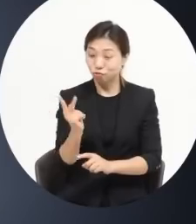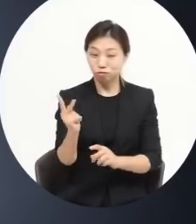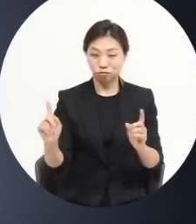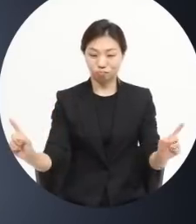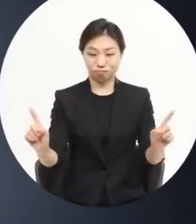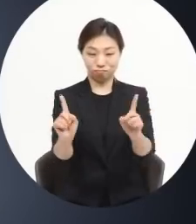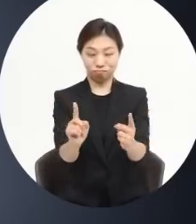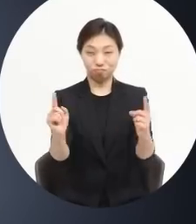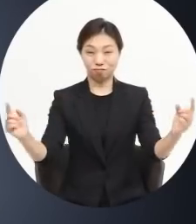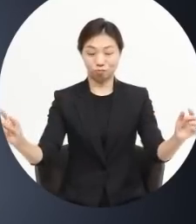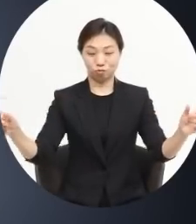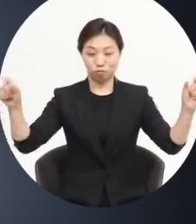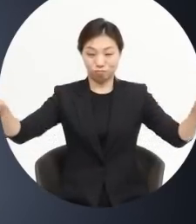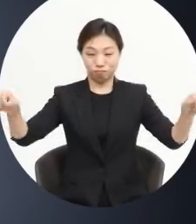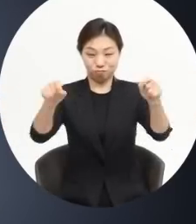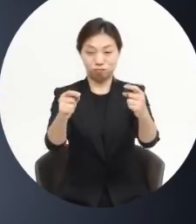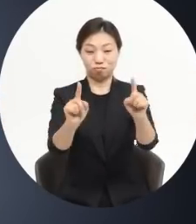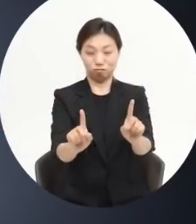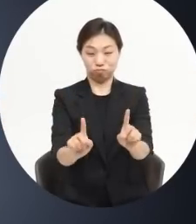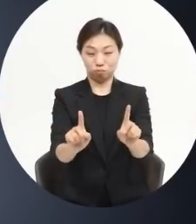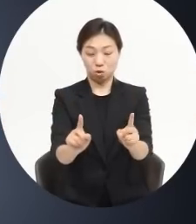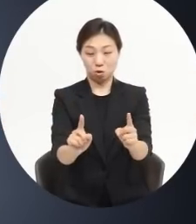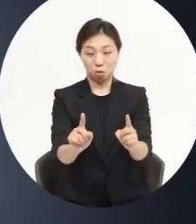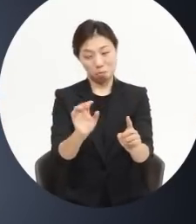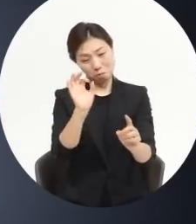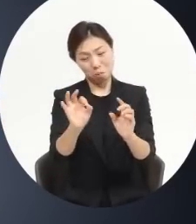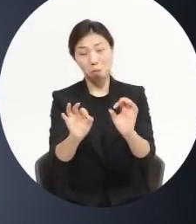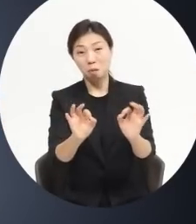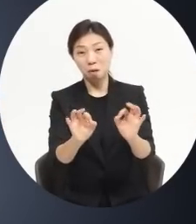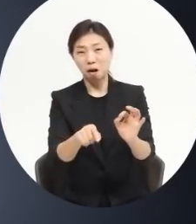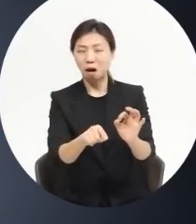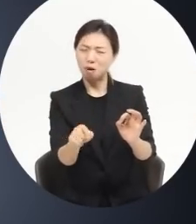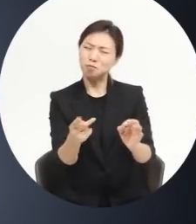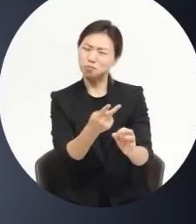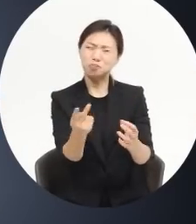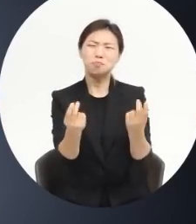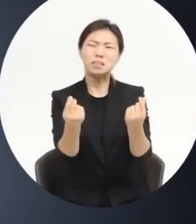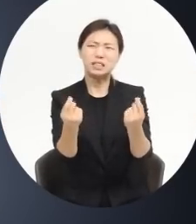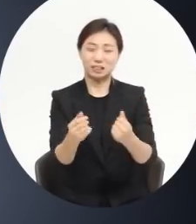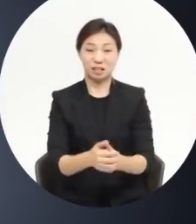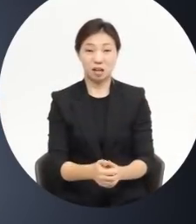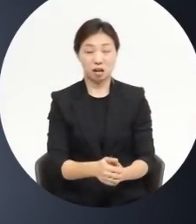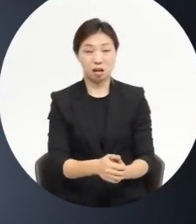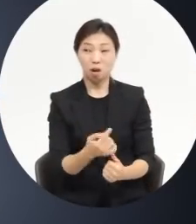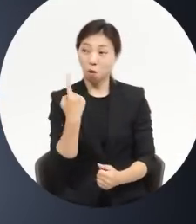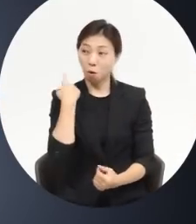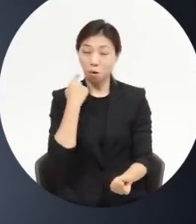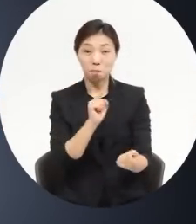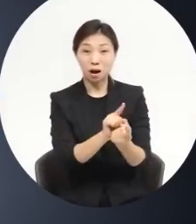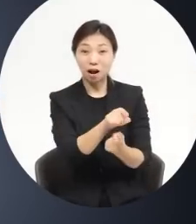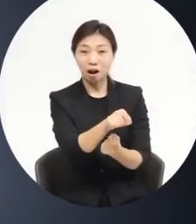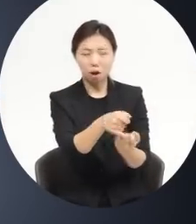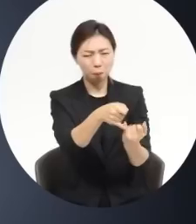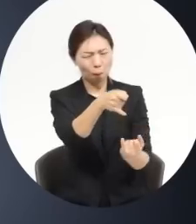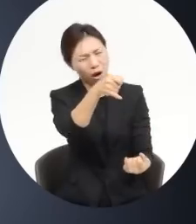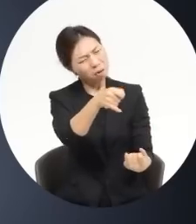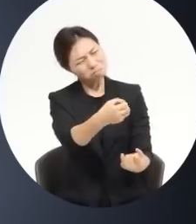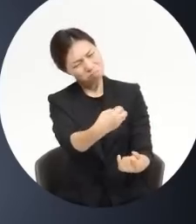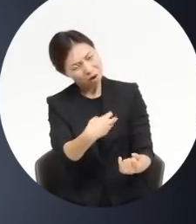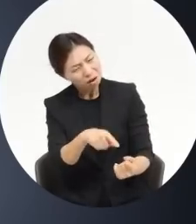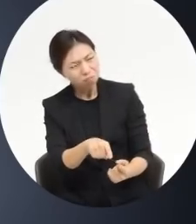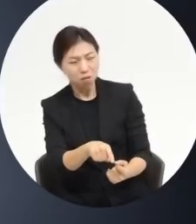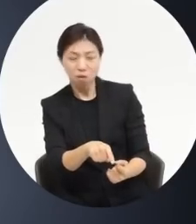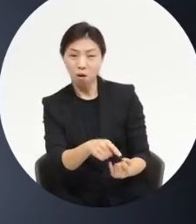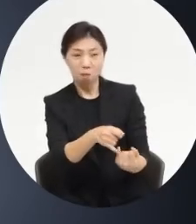같아요. 그분 말랐다 해도 내가 보기에 그렇게 말른 거 아니고 지금 자기가 몸무게 많이